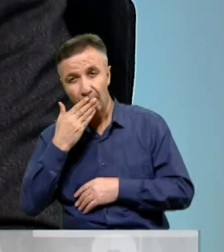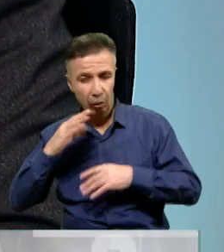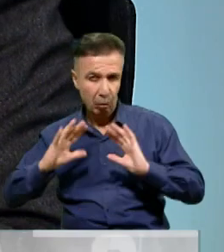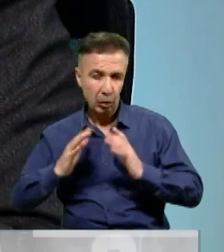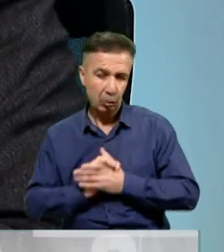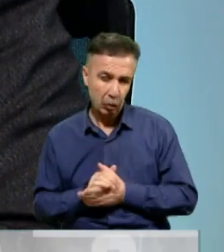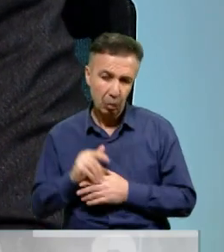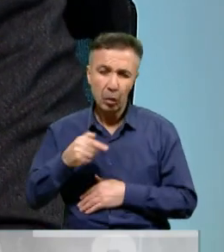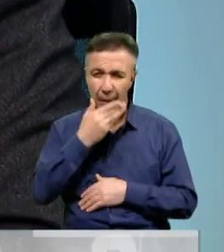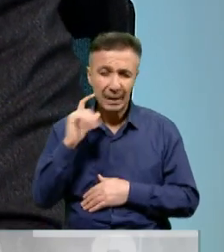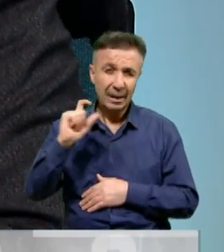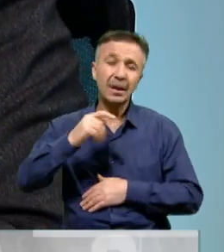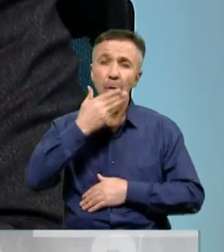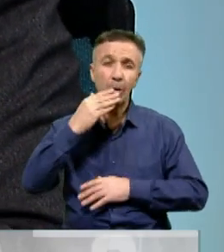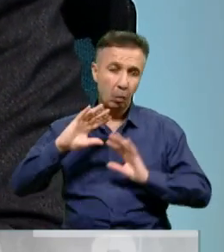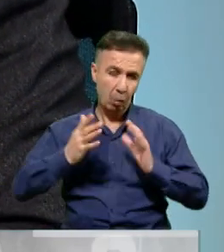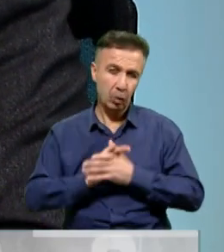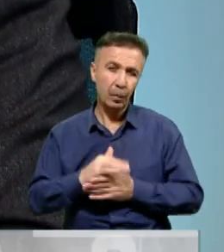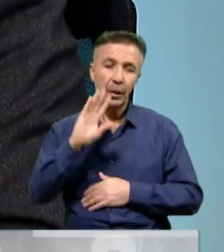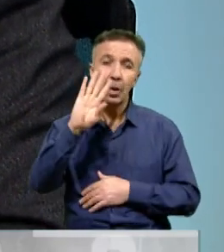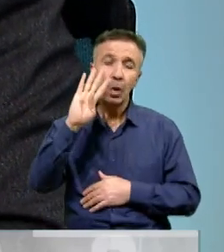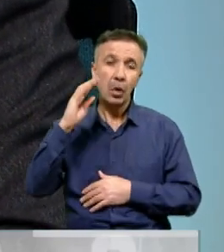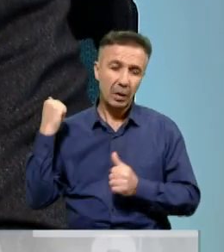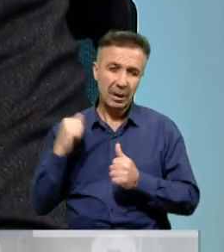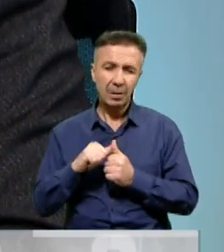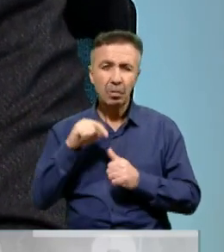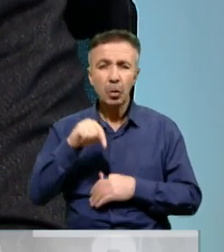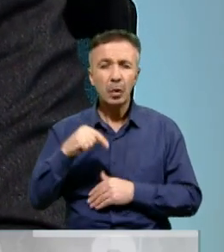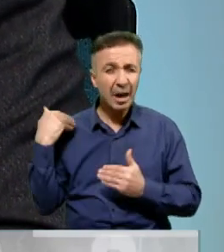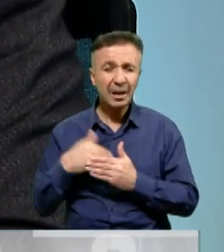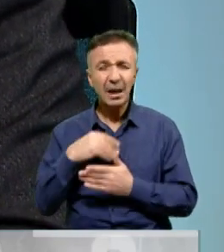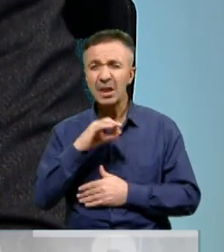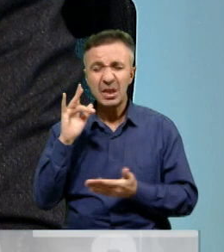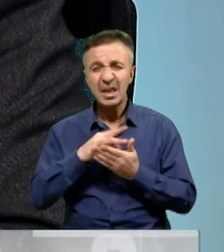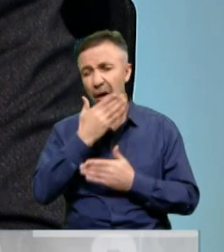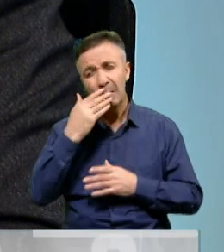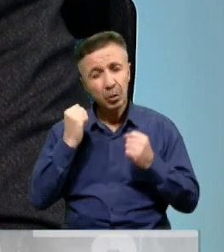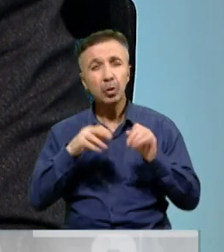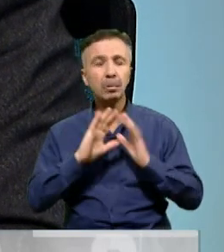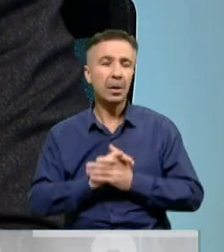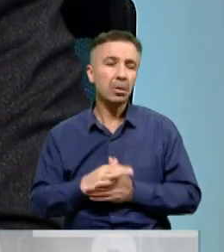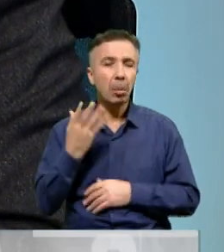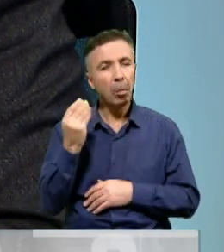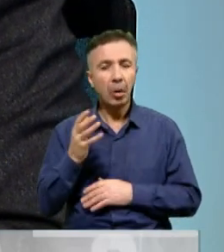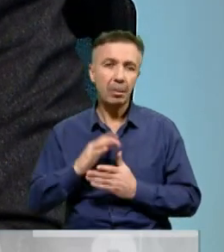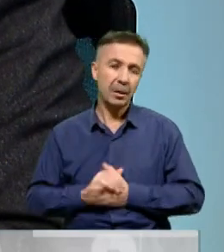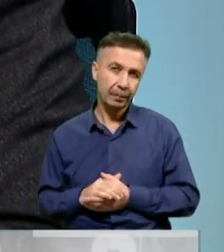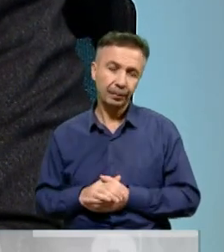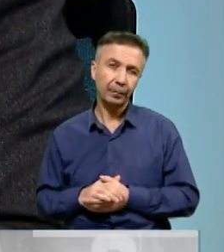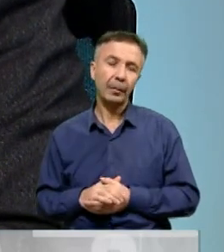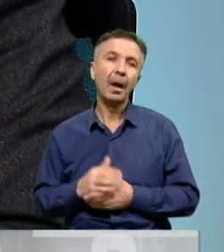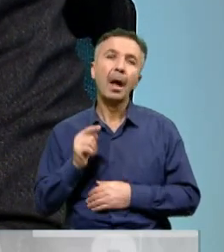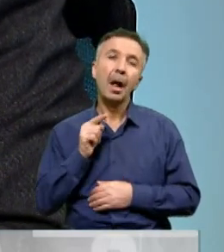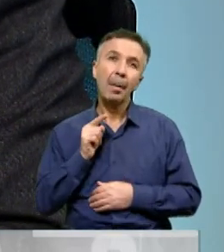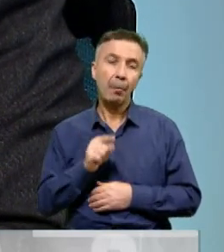de bu Ramazan'da bozdu diyelim 4 kere ama bugüne kadar hiç kefaret tutmadı. Olabilir. Evet olabilir.